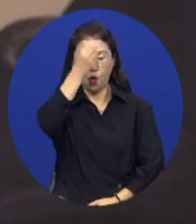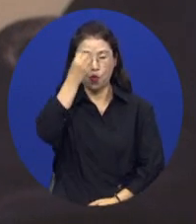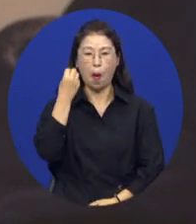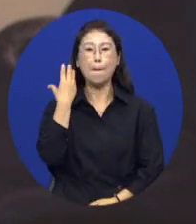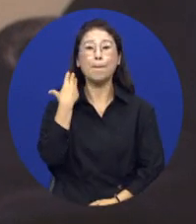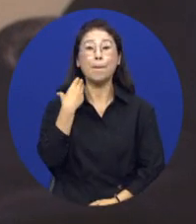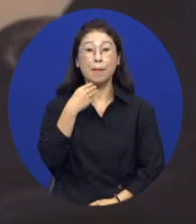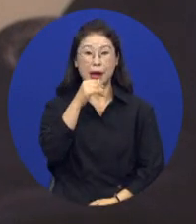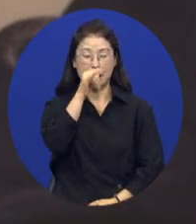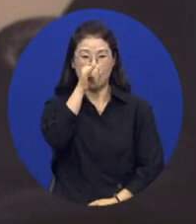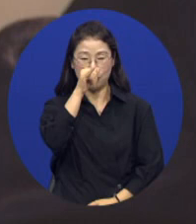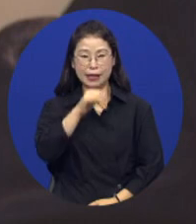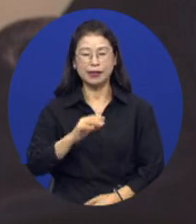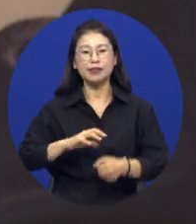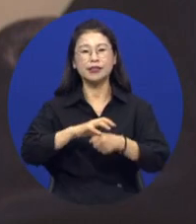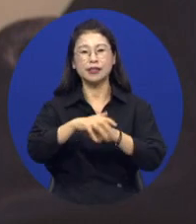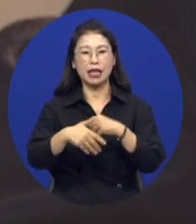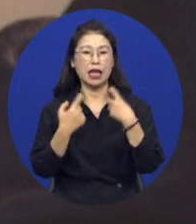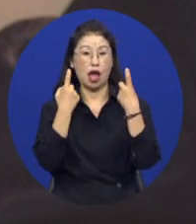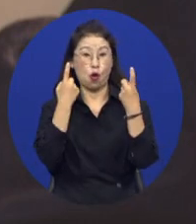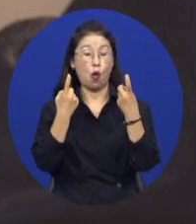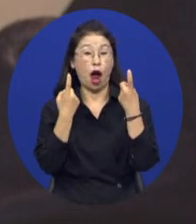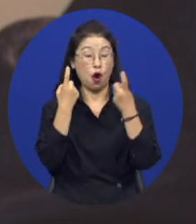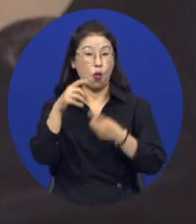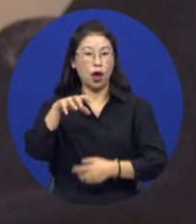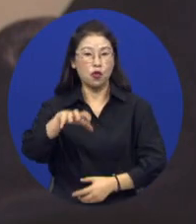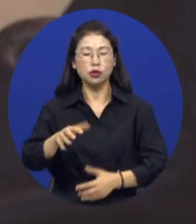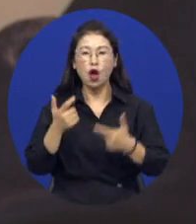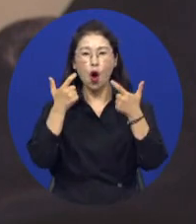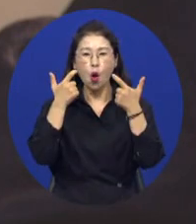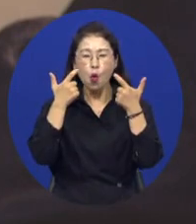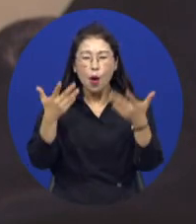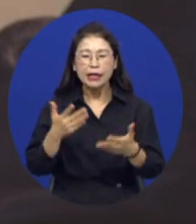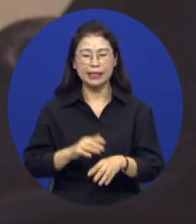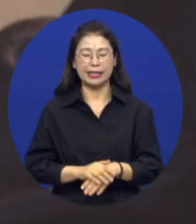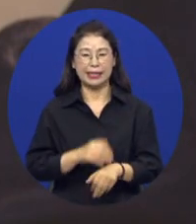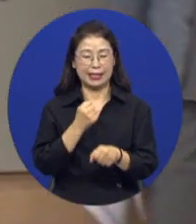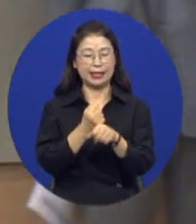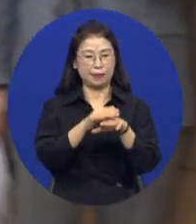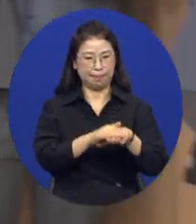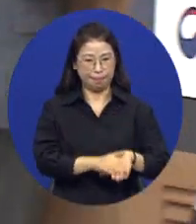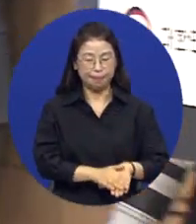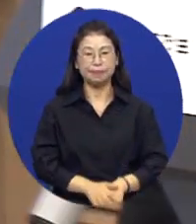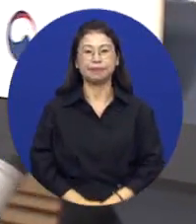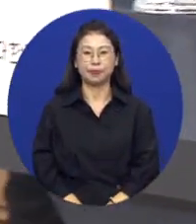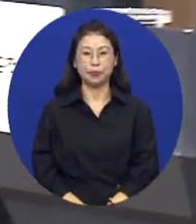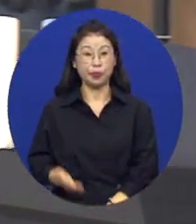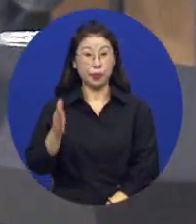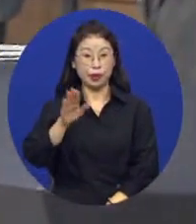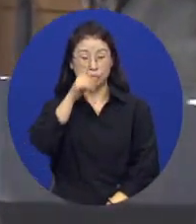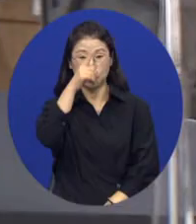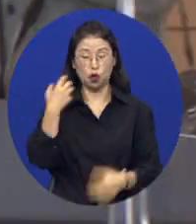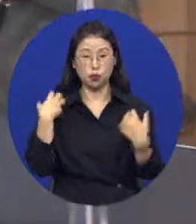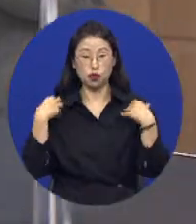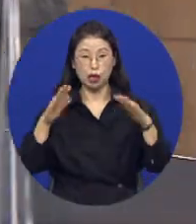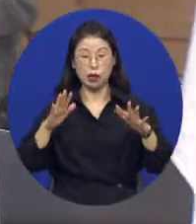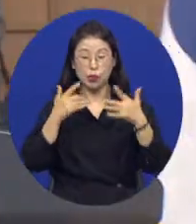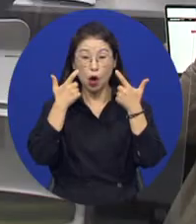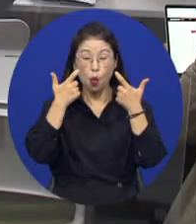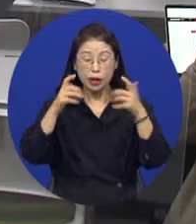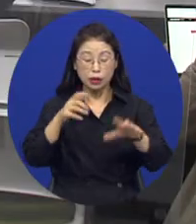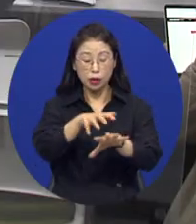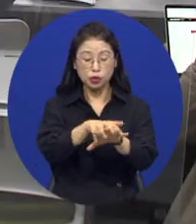세련된 세계 관광의 메카로 확실히 자리매김하겠습니다. 하지만 정부가 이번에 확정한